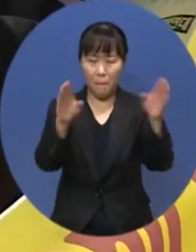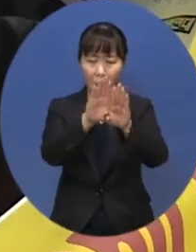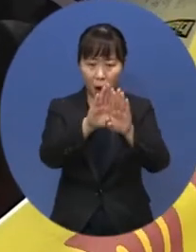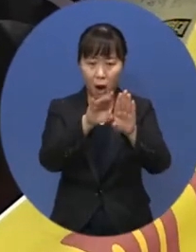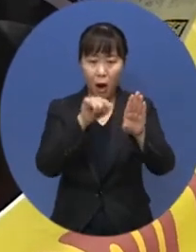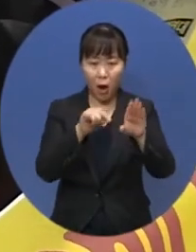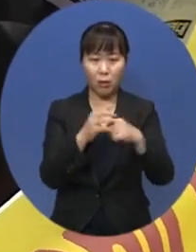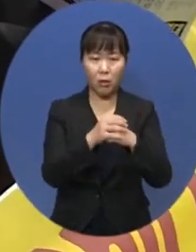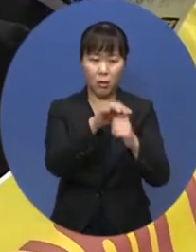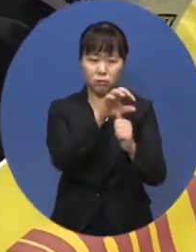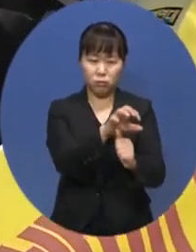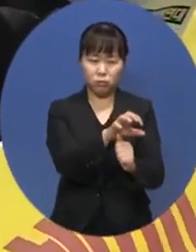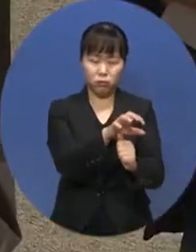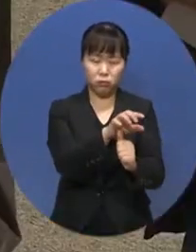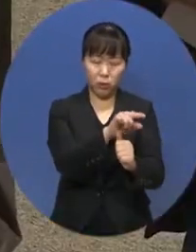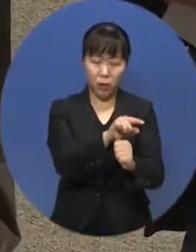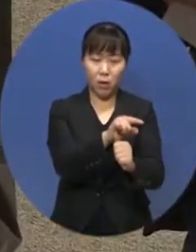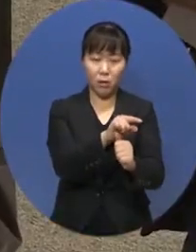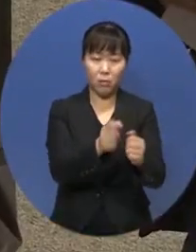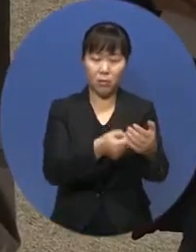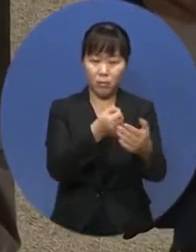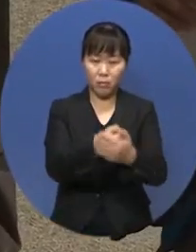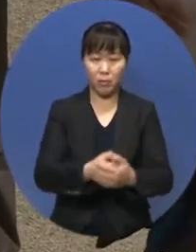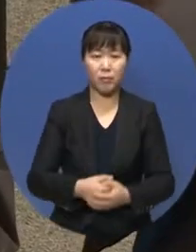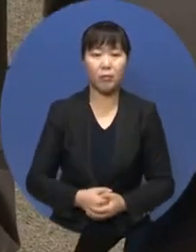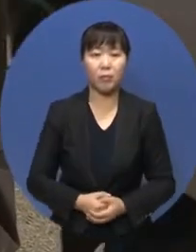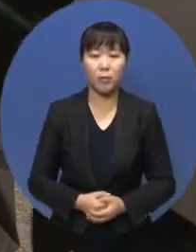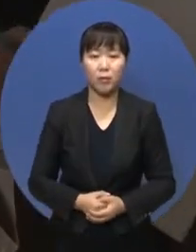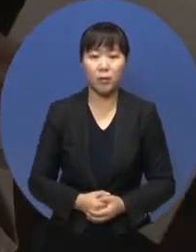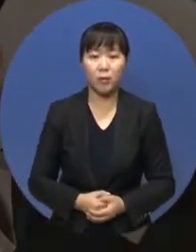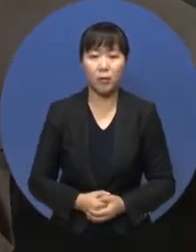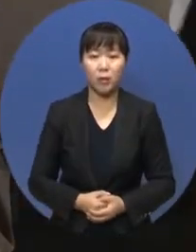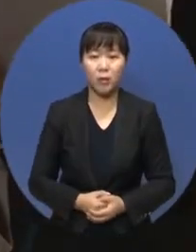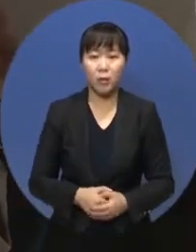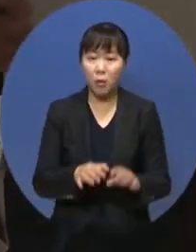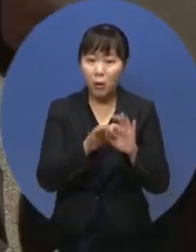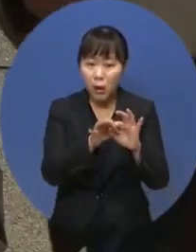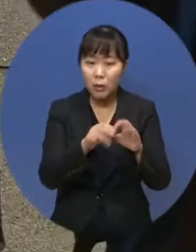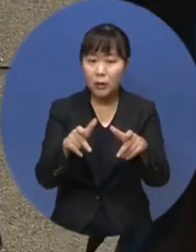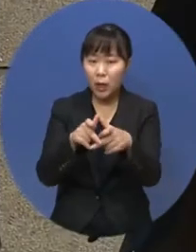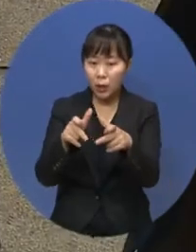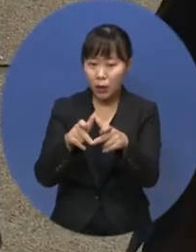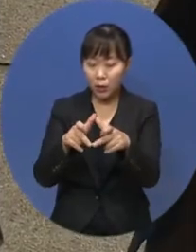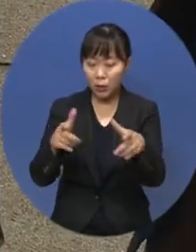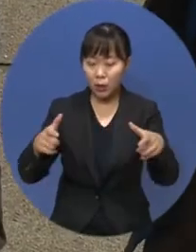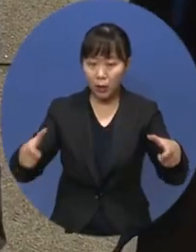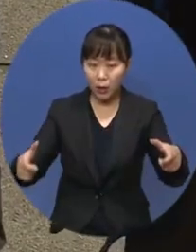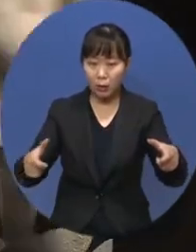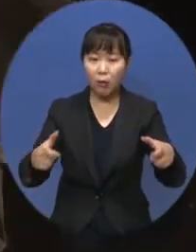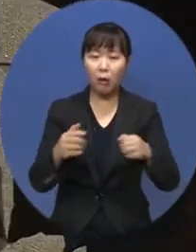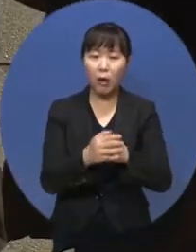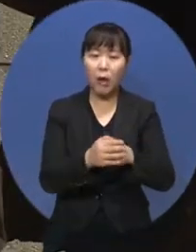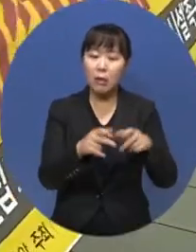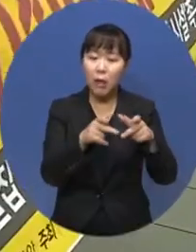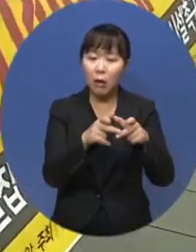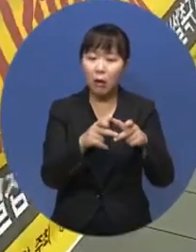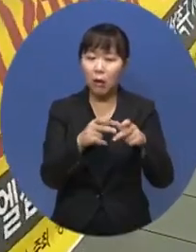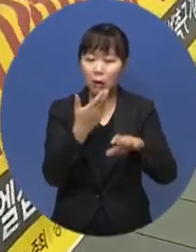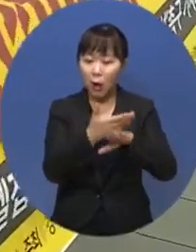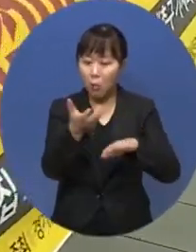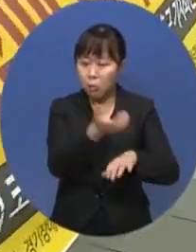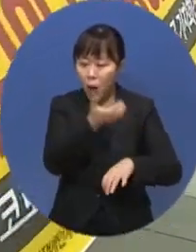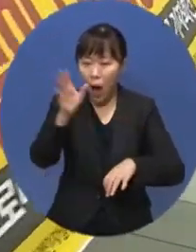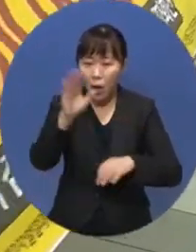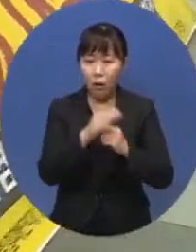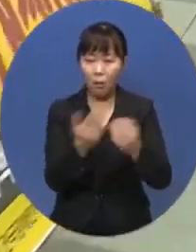폐쇄하는 코호트 탈시설 격리 조치를 의지를 우리는 취했습니다. 가지고 있습니다. 이번 조치에 대해 장애계는 국민들은 이들을 특별해지거나 대피시키는 것이 아닌 문제가